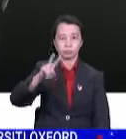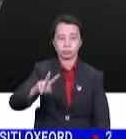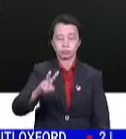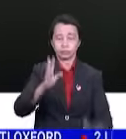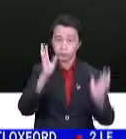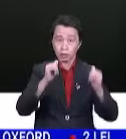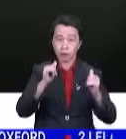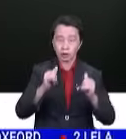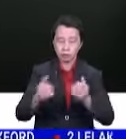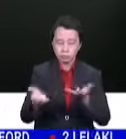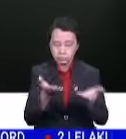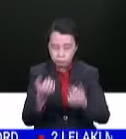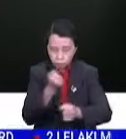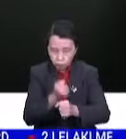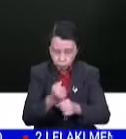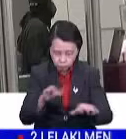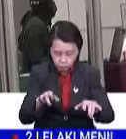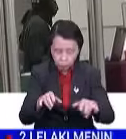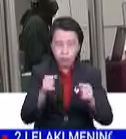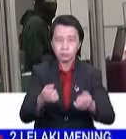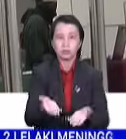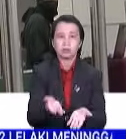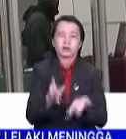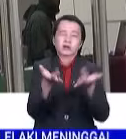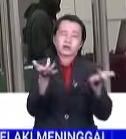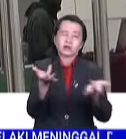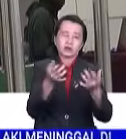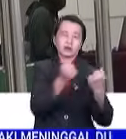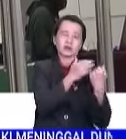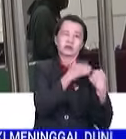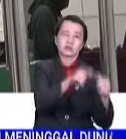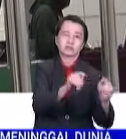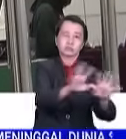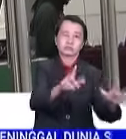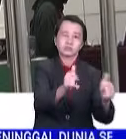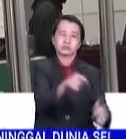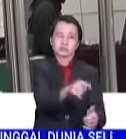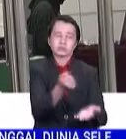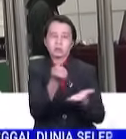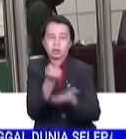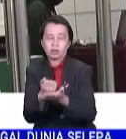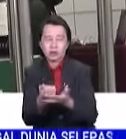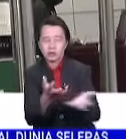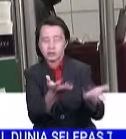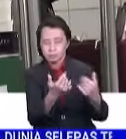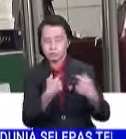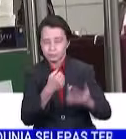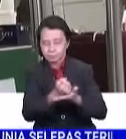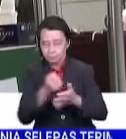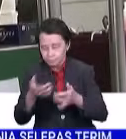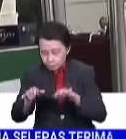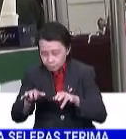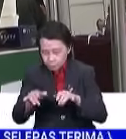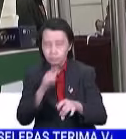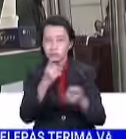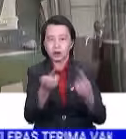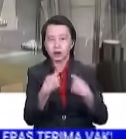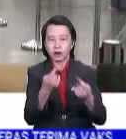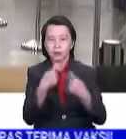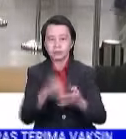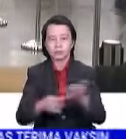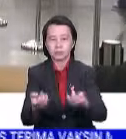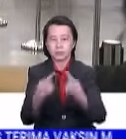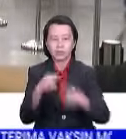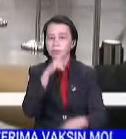agar semangat Bakti ini dapat meringankan beban petugas barisan hadapan tanpa mengharapkan apa-apa balasan